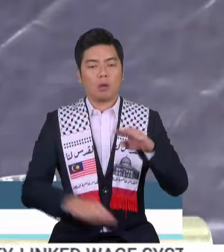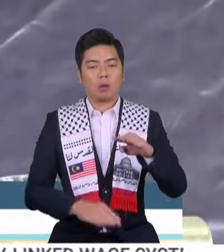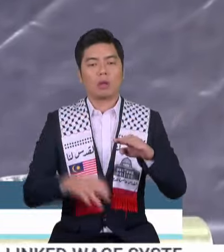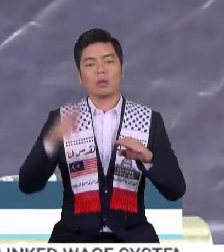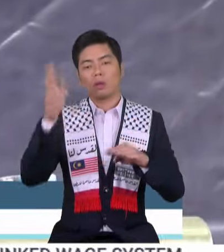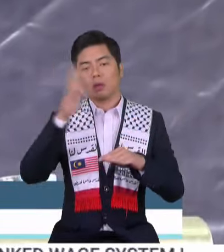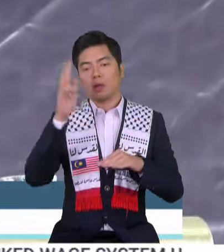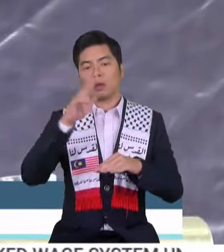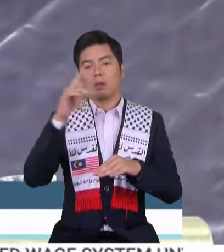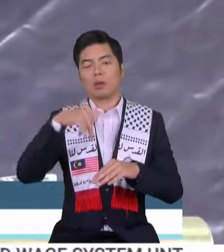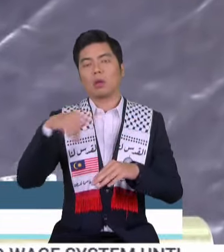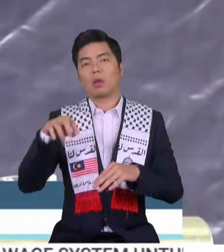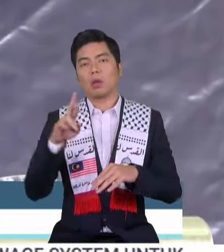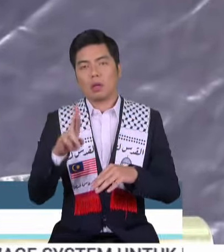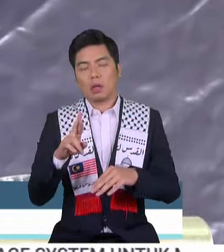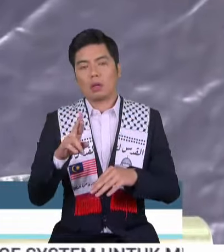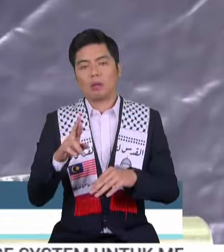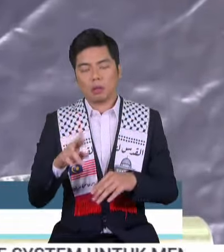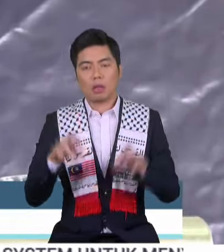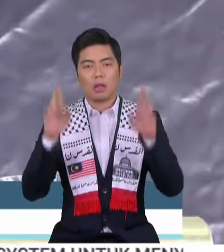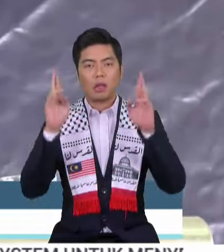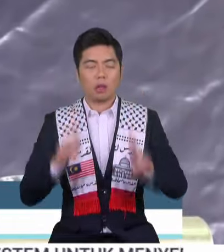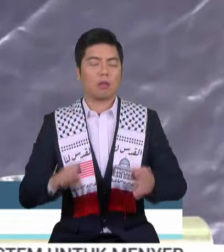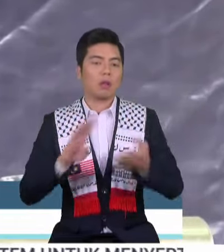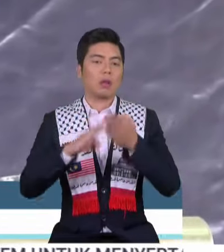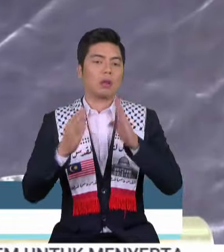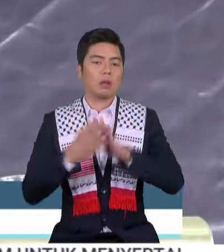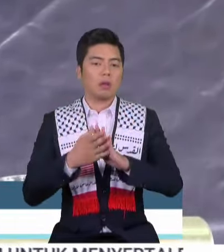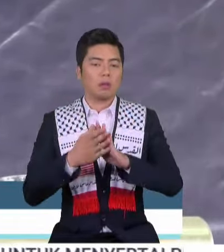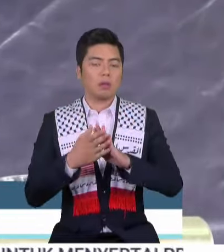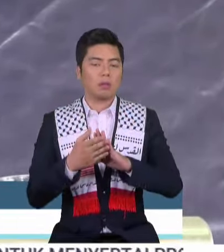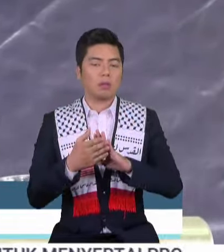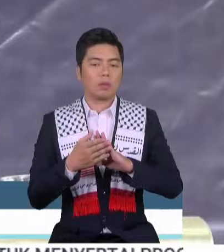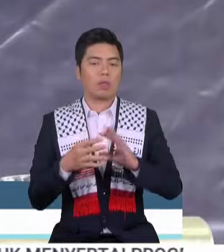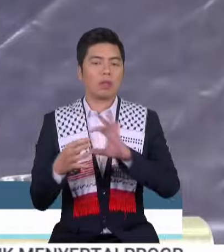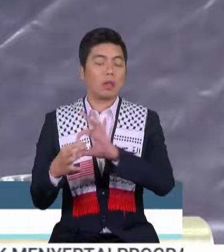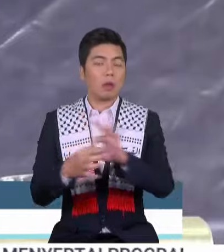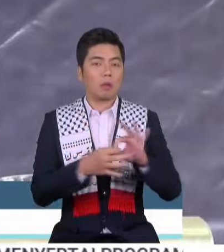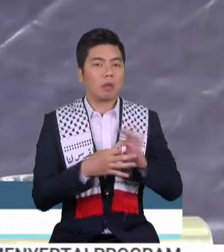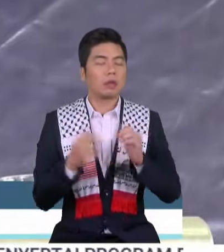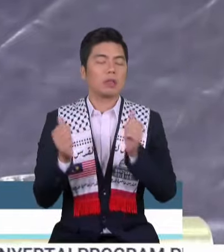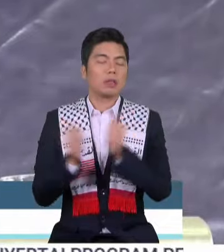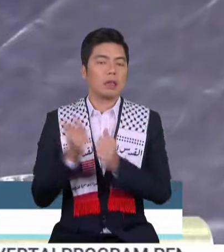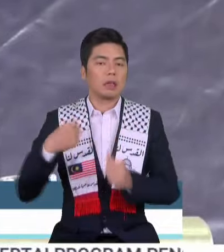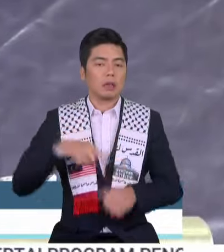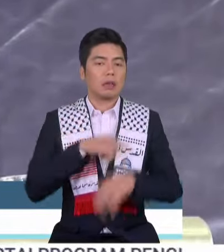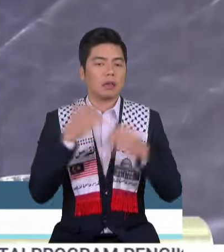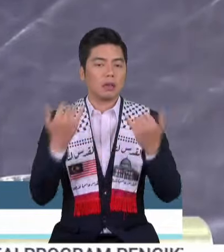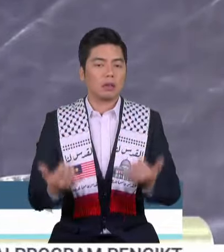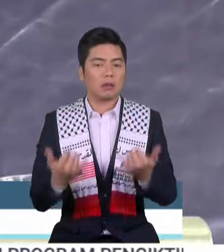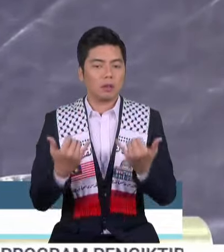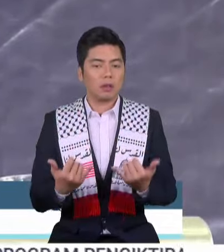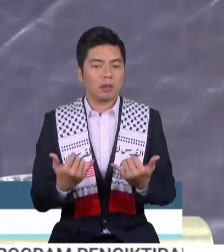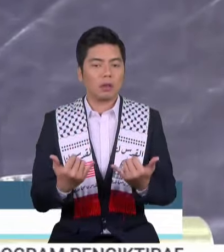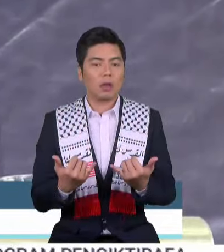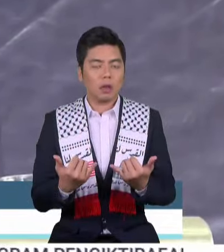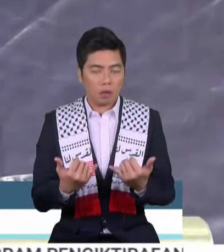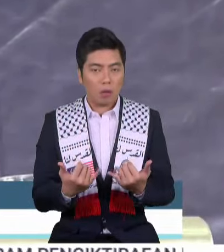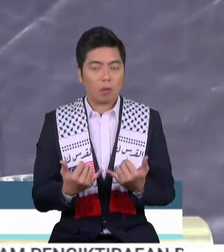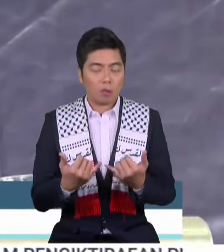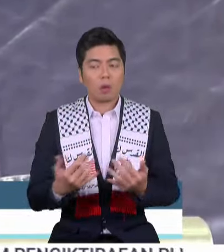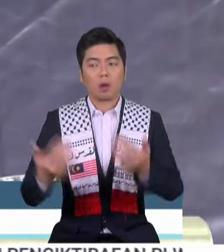ini dan bahagian kesejahteraan komuniti. SUG ini pun ada bersama kita pada hari ini, telah diberi peranan untuk